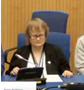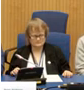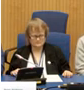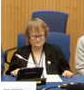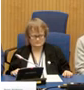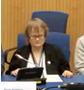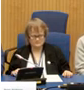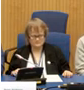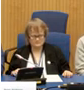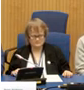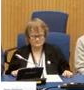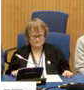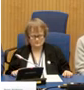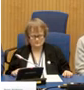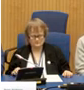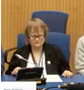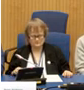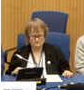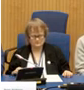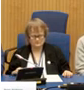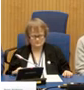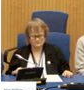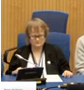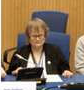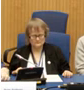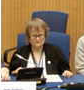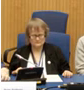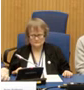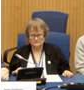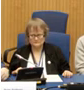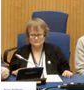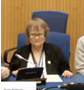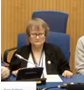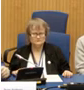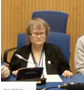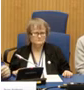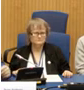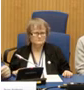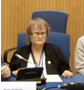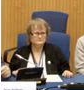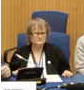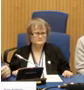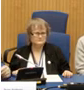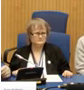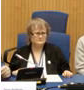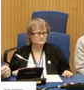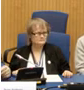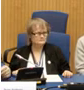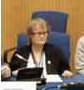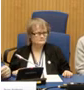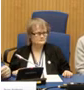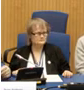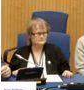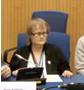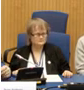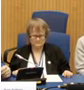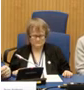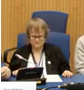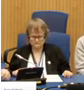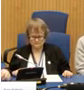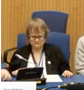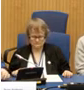da ist es immer positiv gewesen, das Feedback. Und